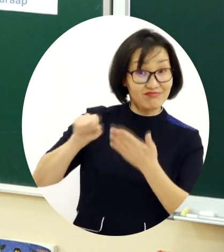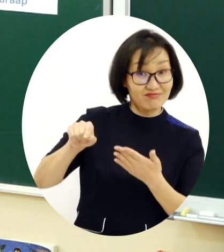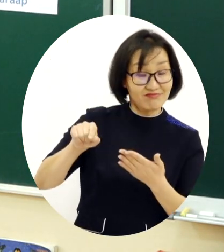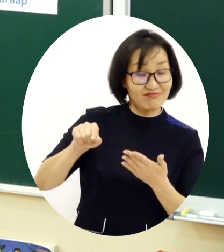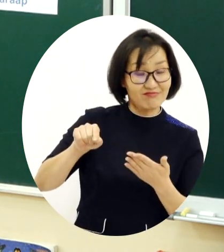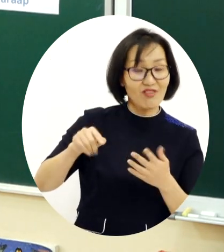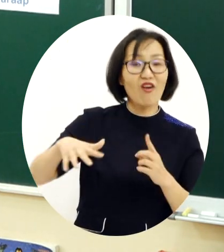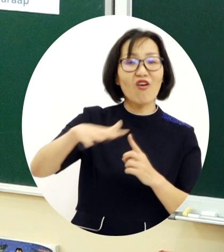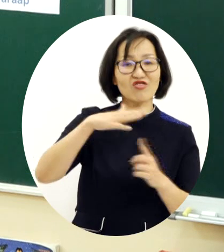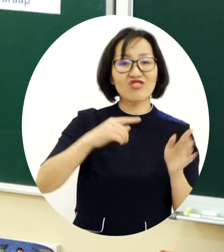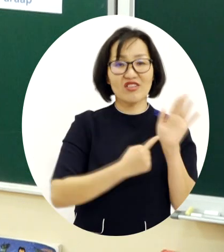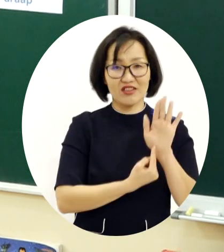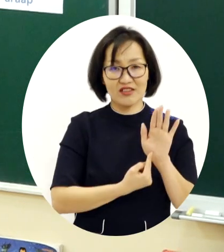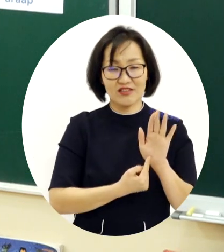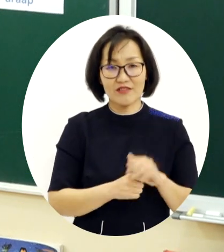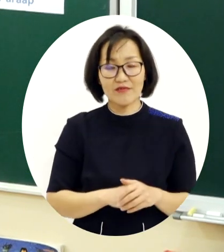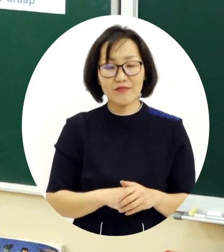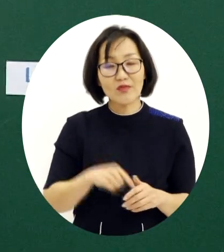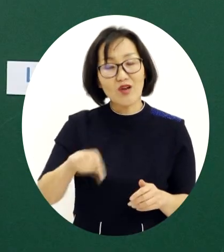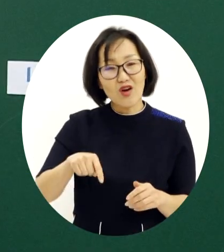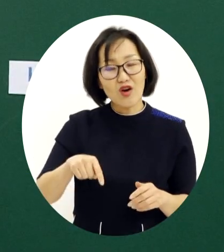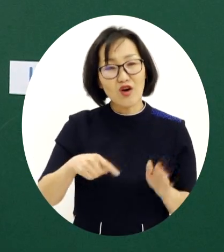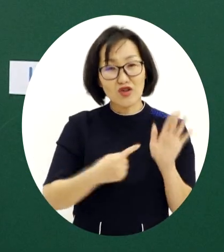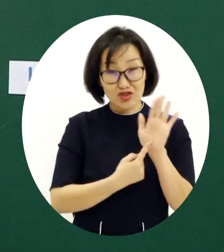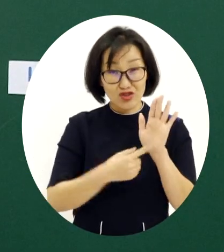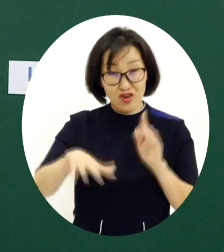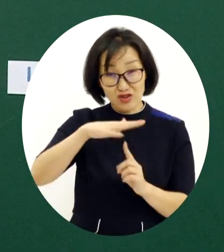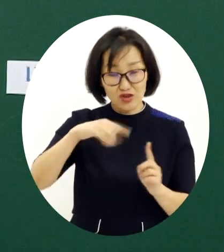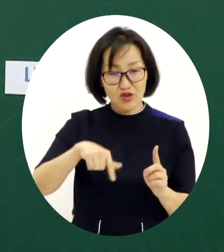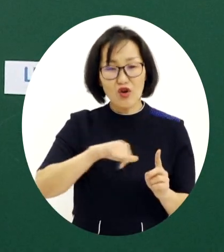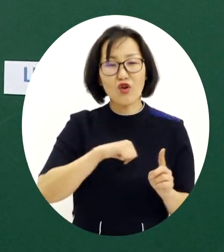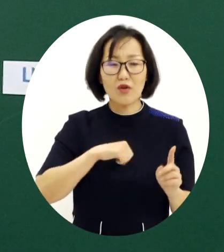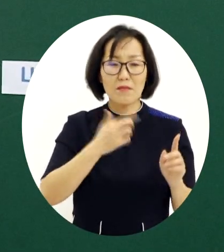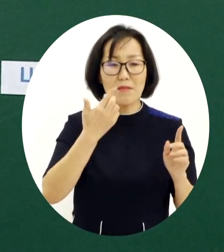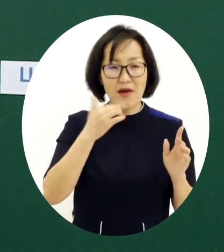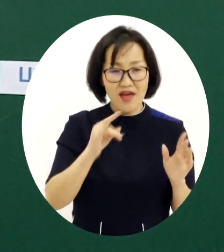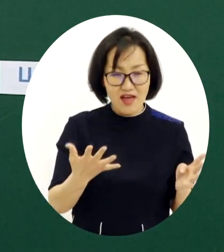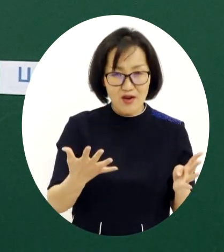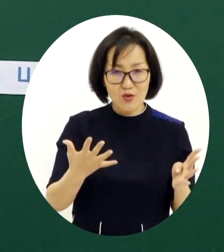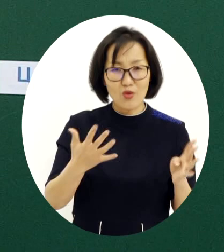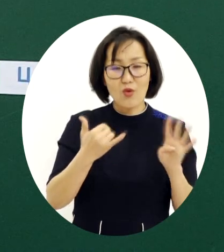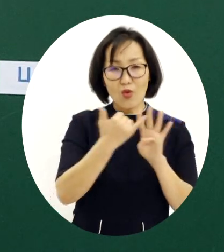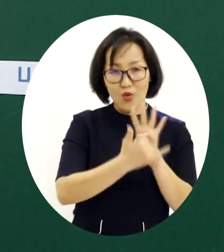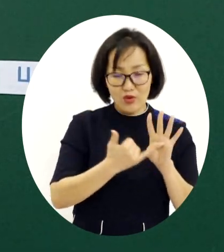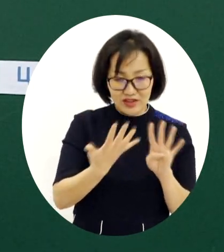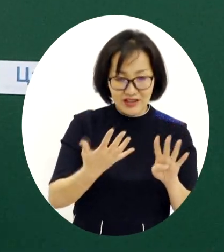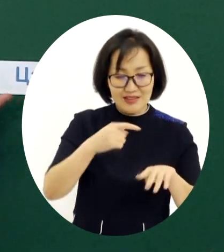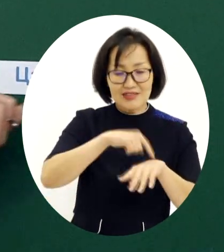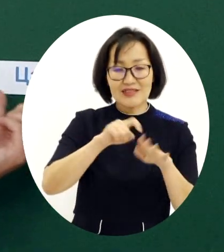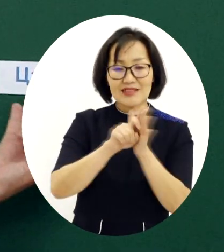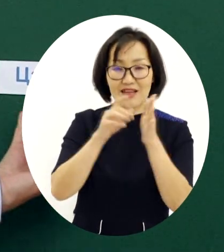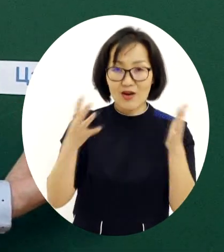харахаар орчин гэдэг маань өөрөөр орон байр, улирал, цаг